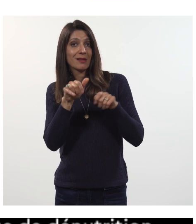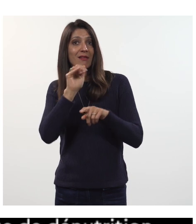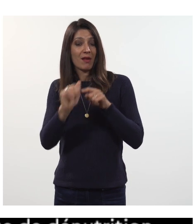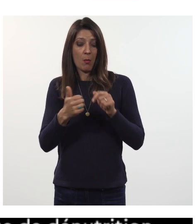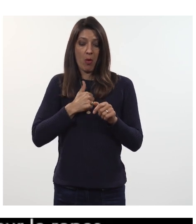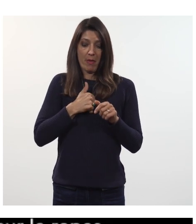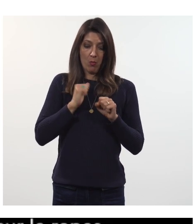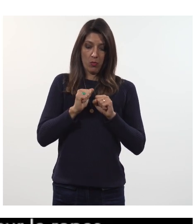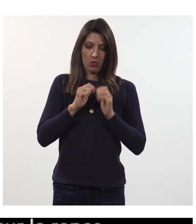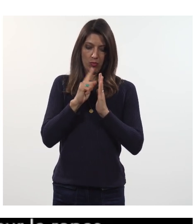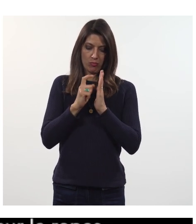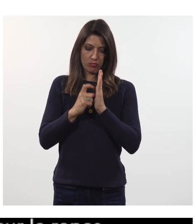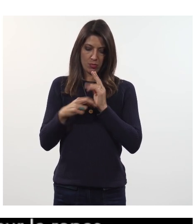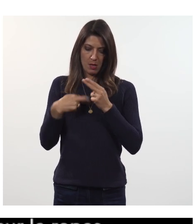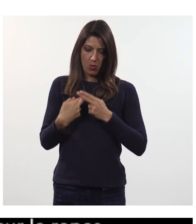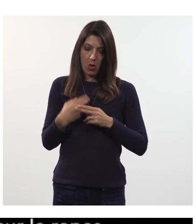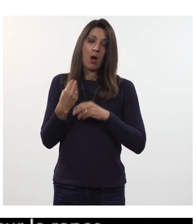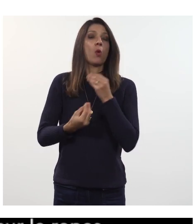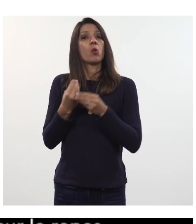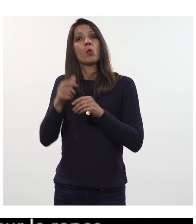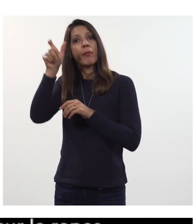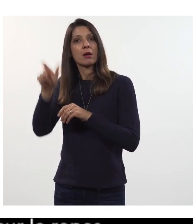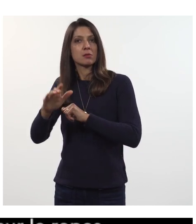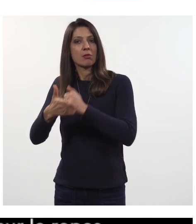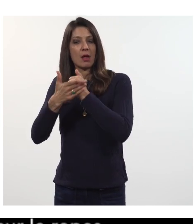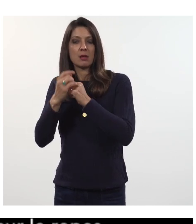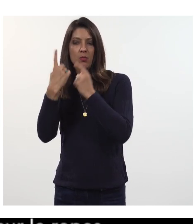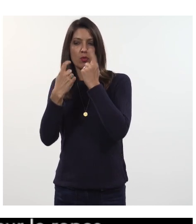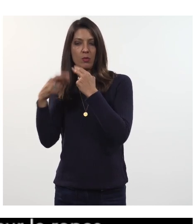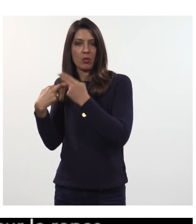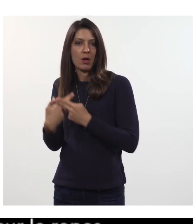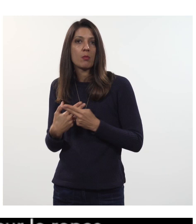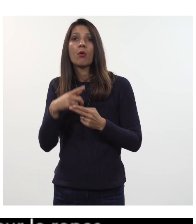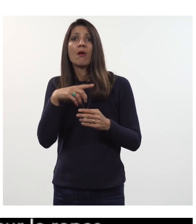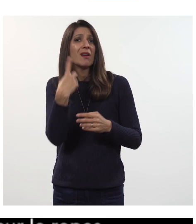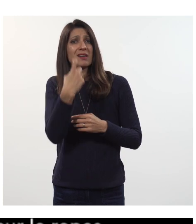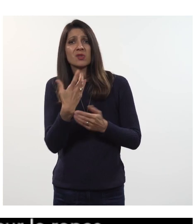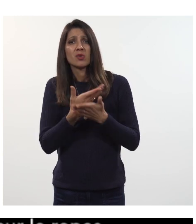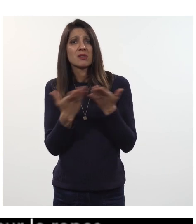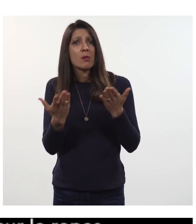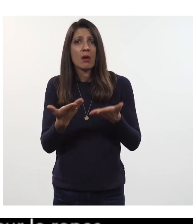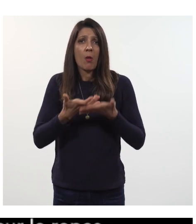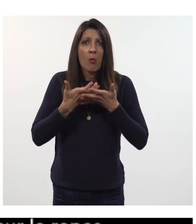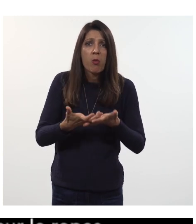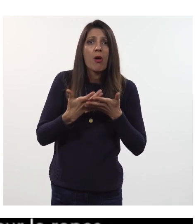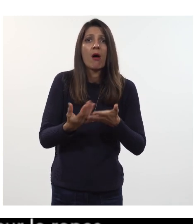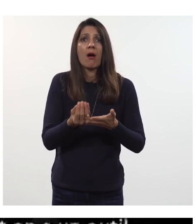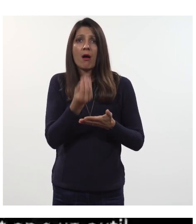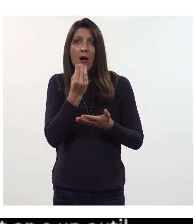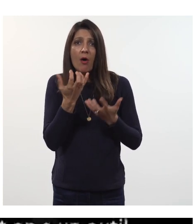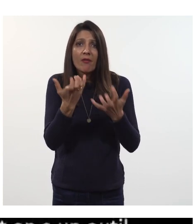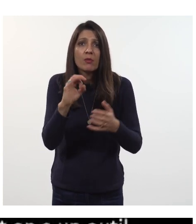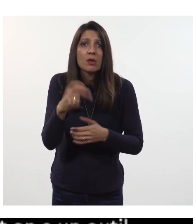hein, avec des petites questions simples sur le poids, l'appétit, repas, alimentation. Donc, ça a fait l'anagramme parade, hein, ça a été